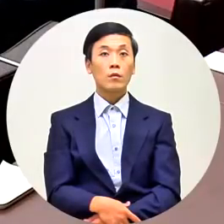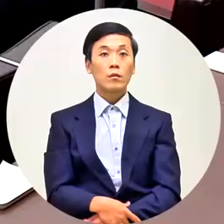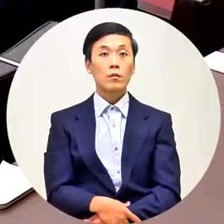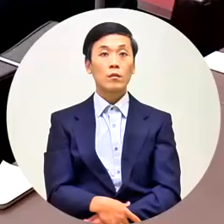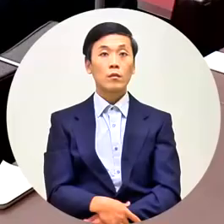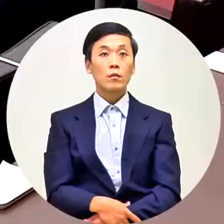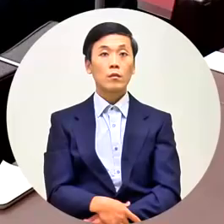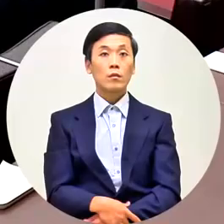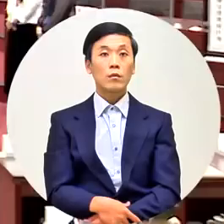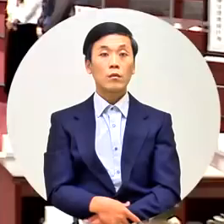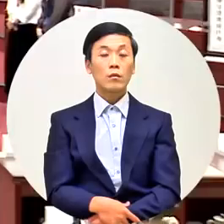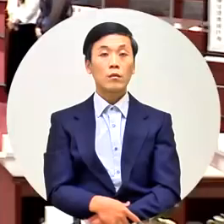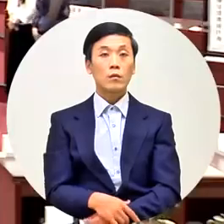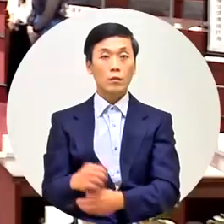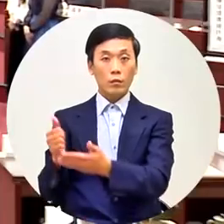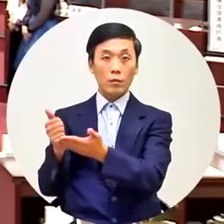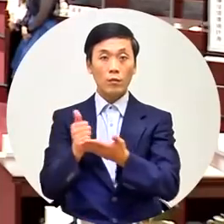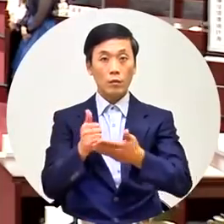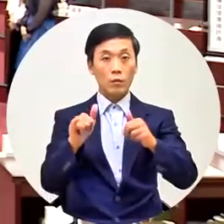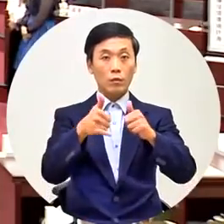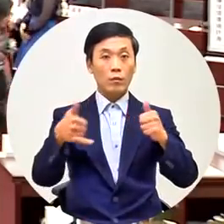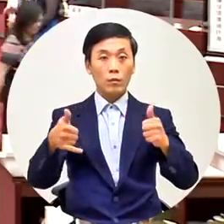请李雅静议员领取选票。